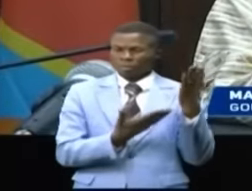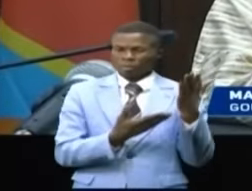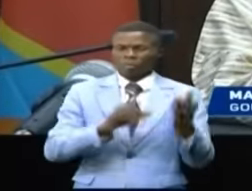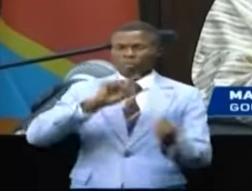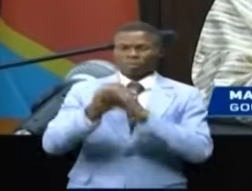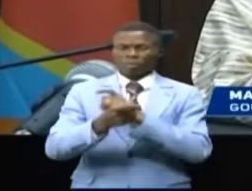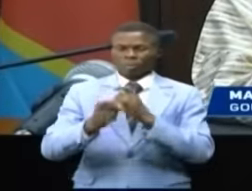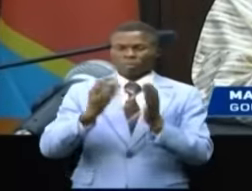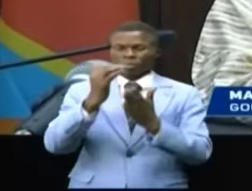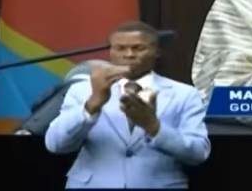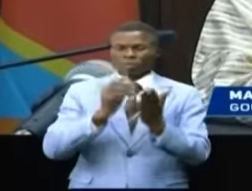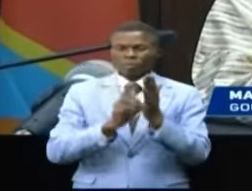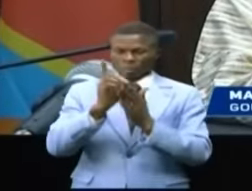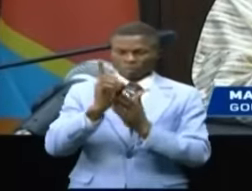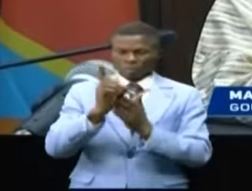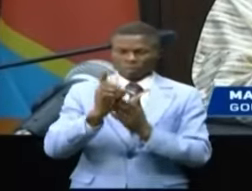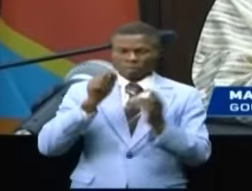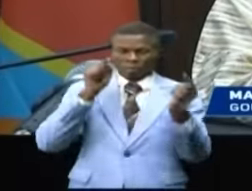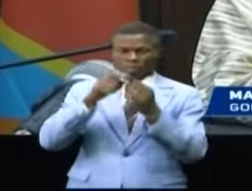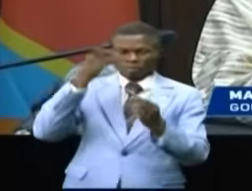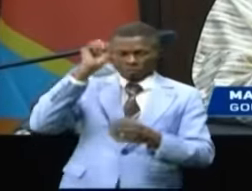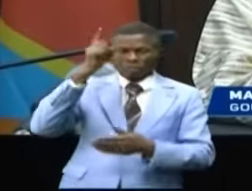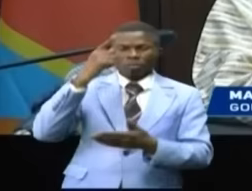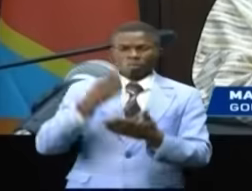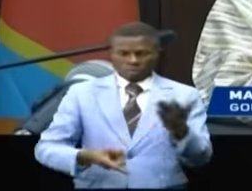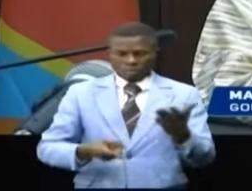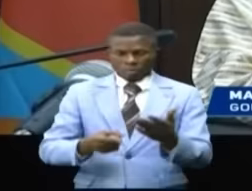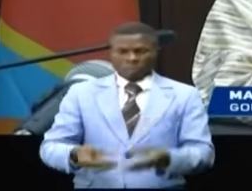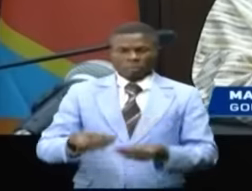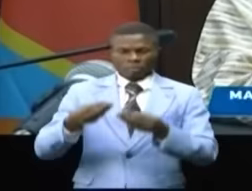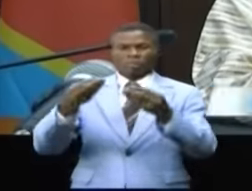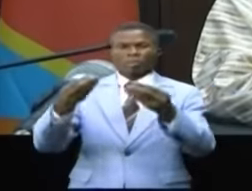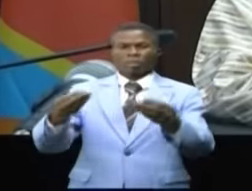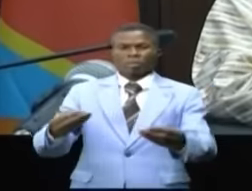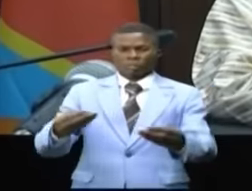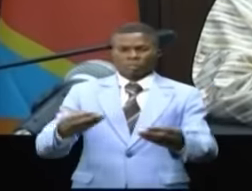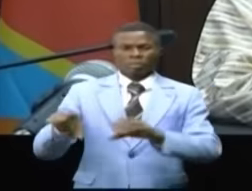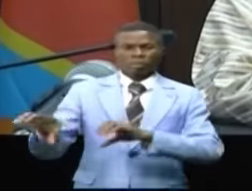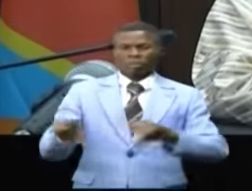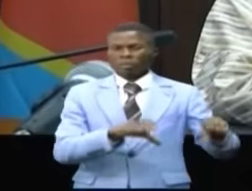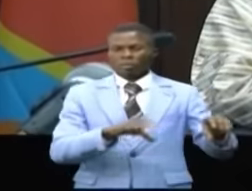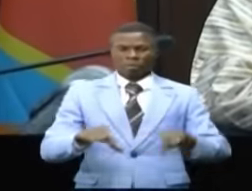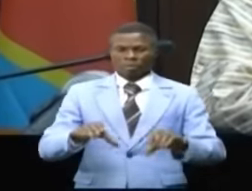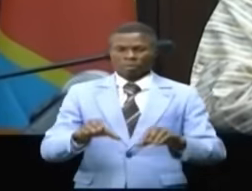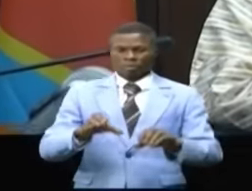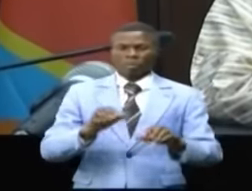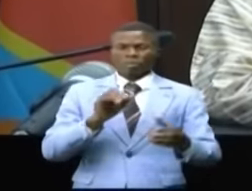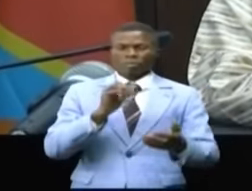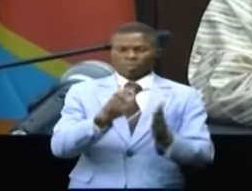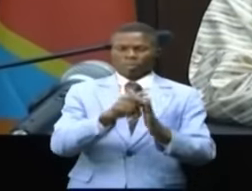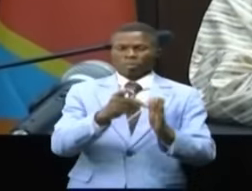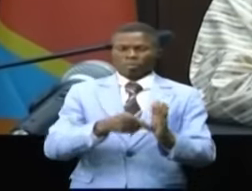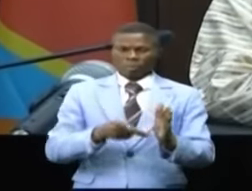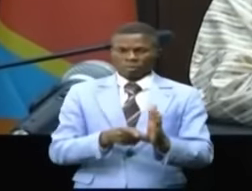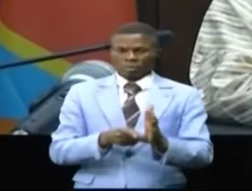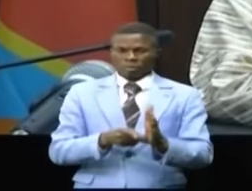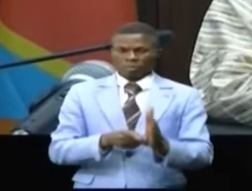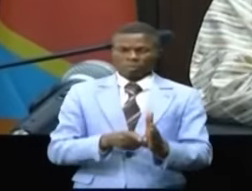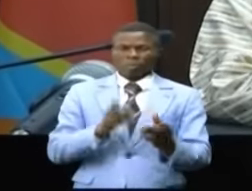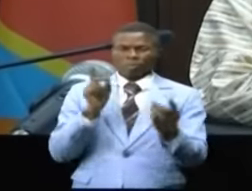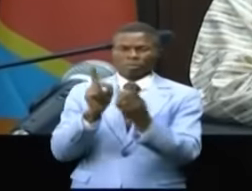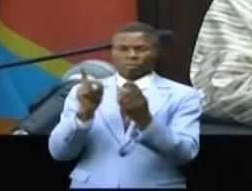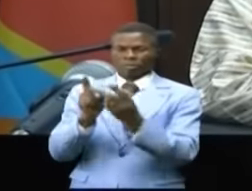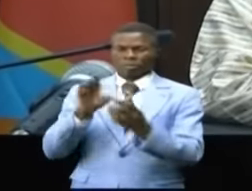réformes dont l'objectif principal est de mettre les activités, les processus, les approches de la